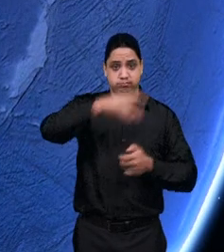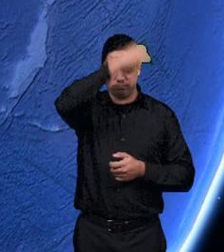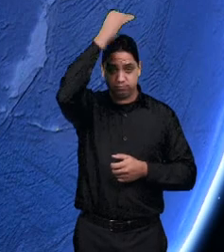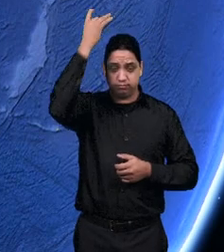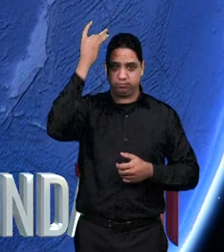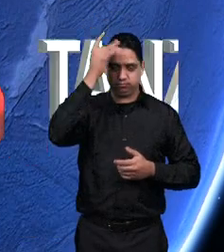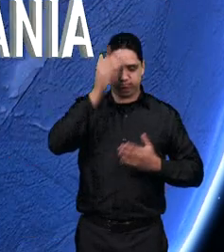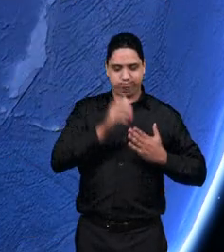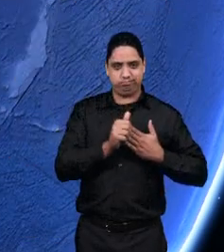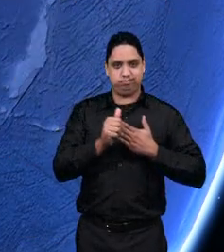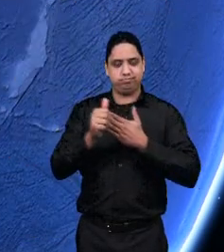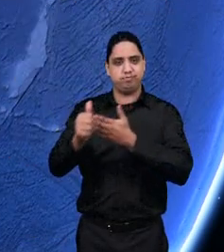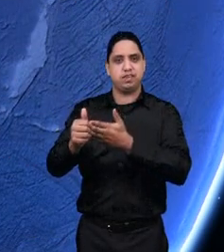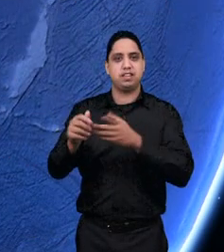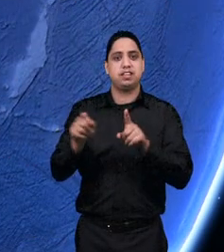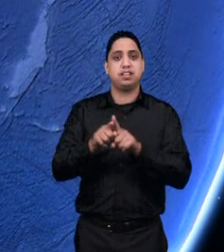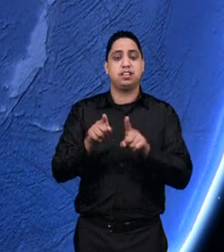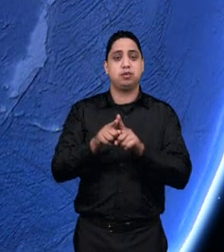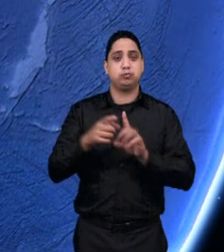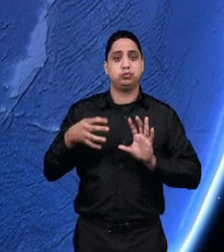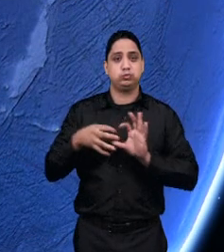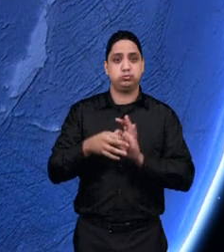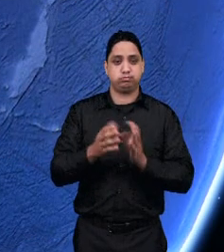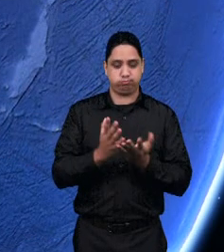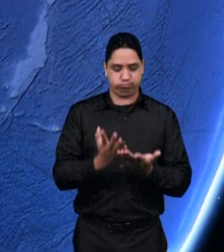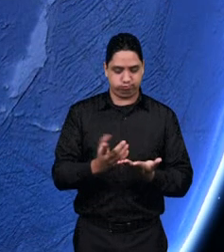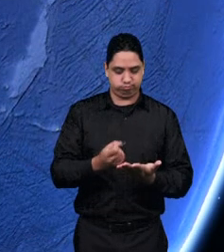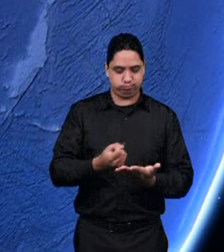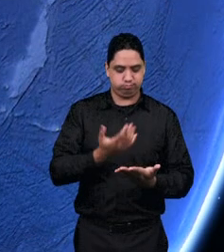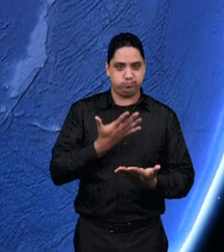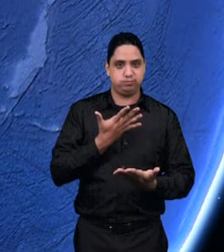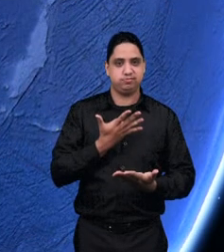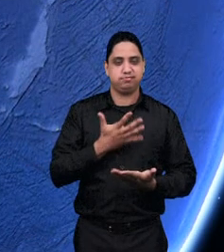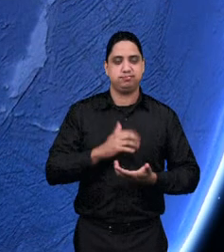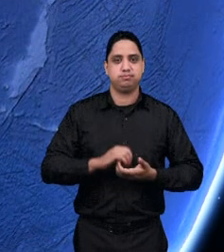du Saint-Esprit de Dieu et unies par la parole vivante.